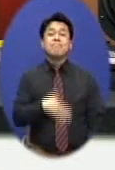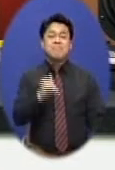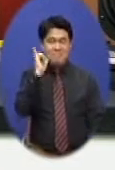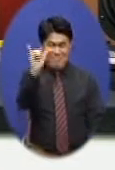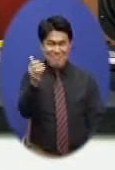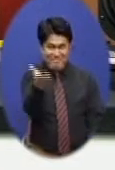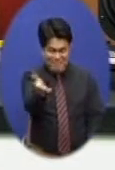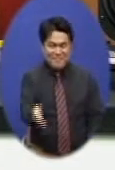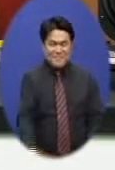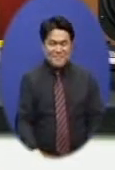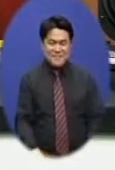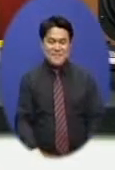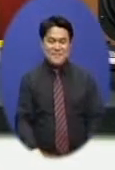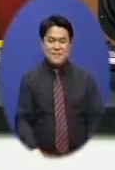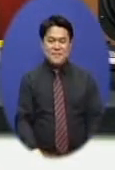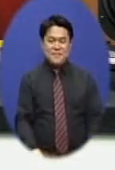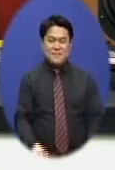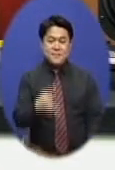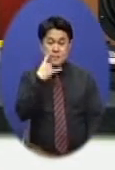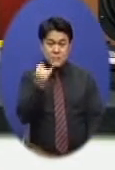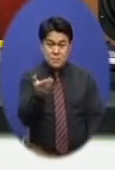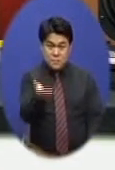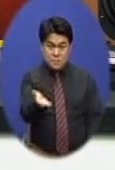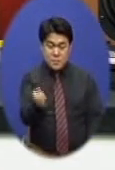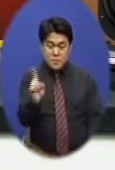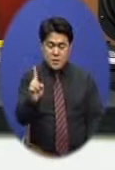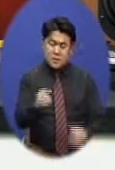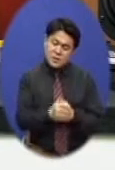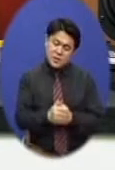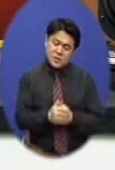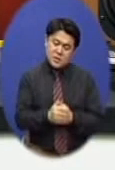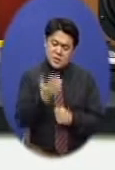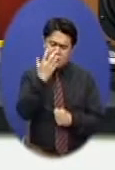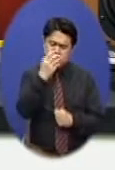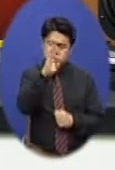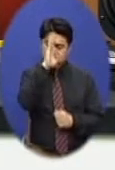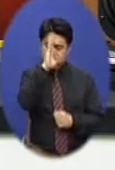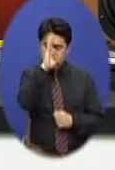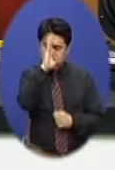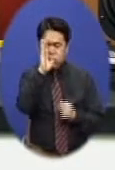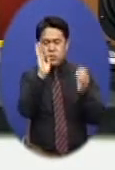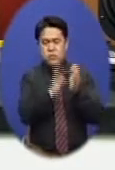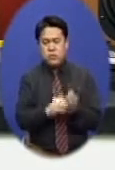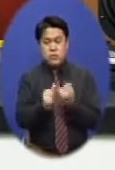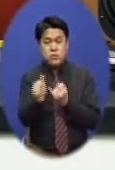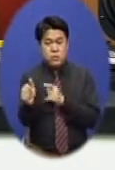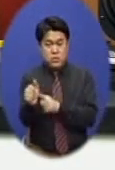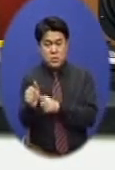제가 그럴게요. 어머니, 저 어머니께서 이렇게 약간의 우울증이 있다고 해서 아 밖에